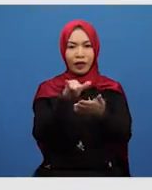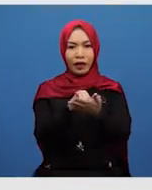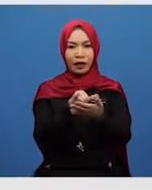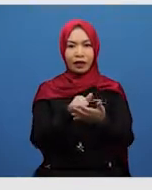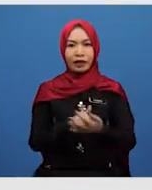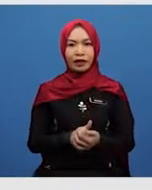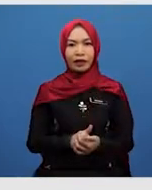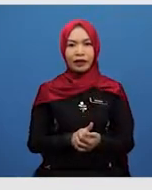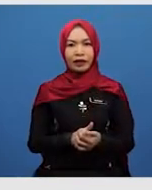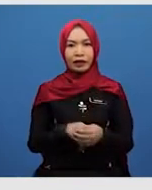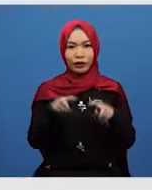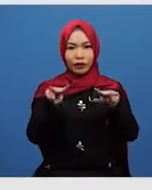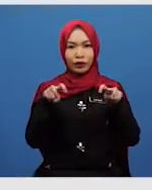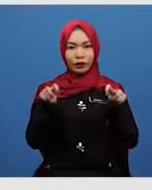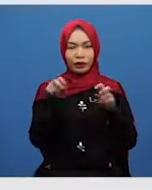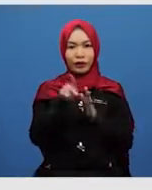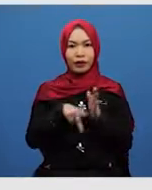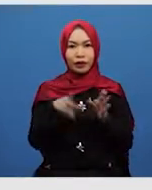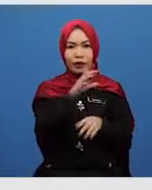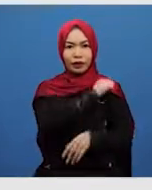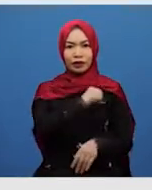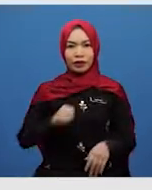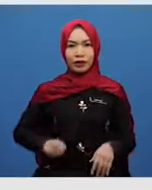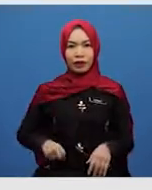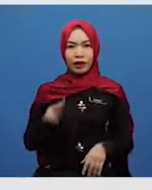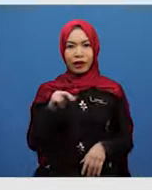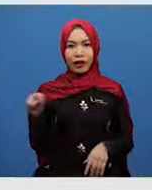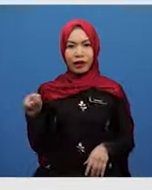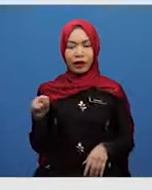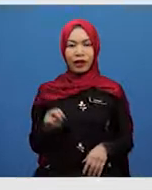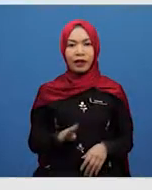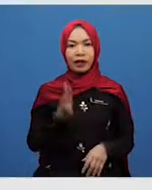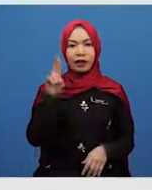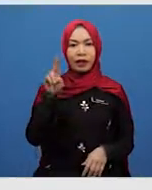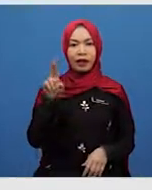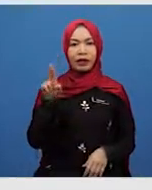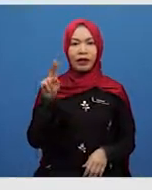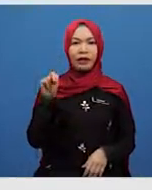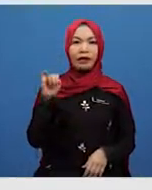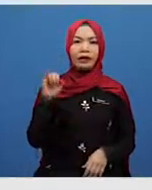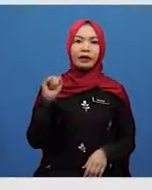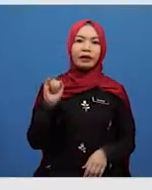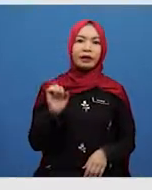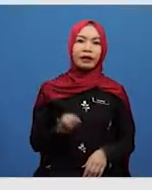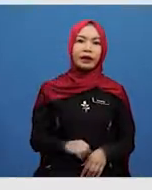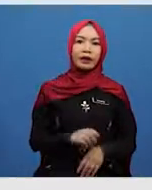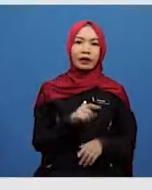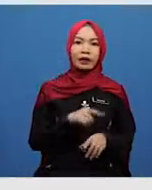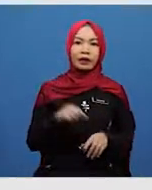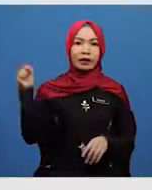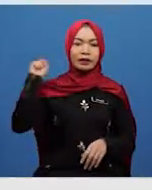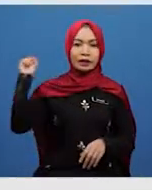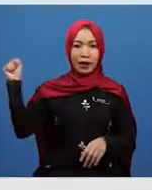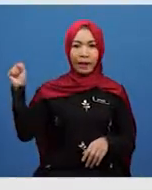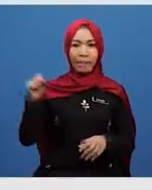Wasi Kesultanan Brunei di Sabah adalah juga berasaskan sistem penguasaan tanah Sultan